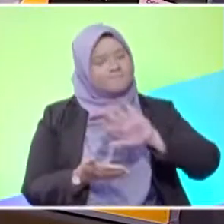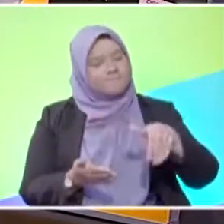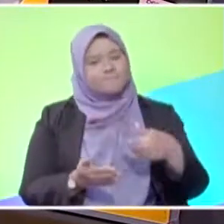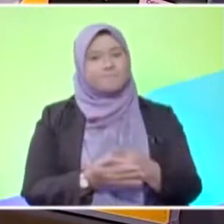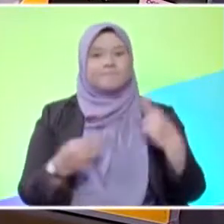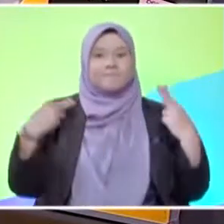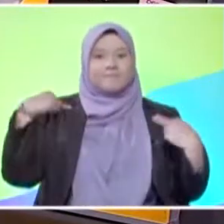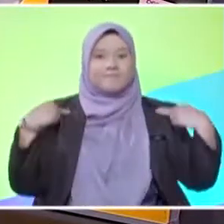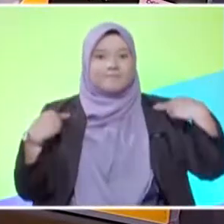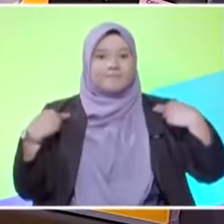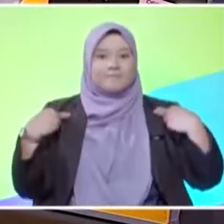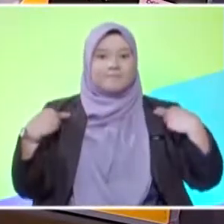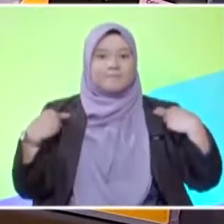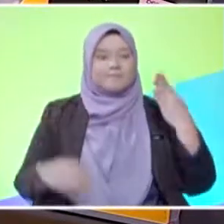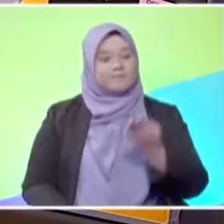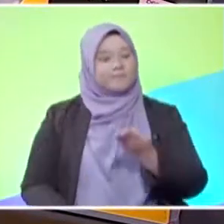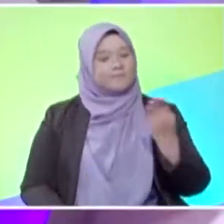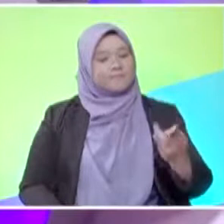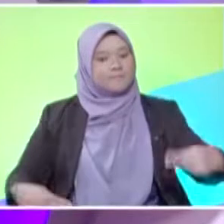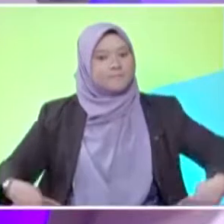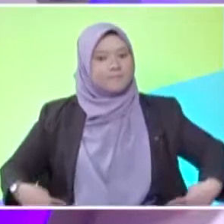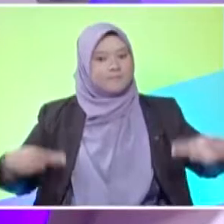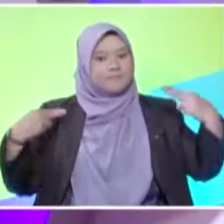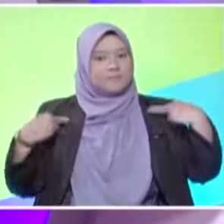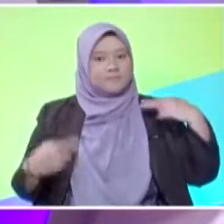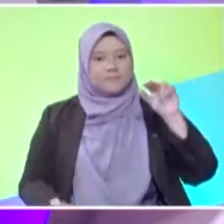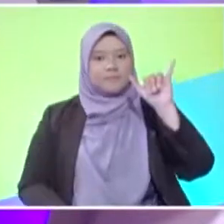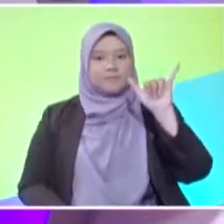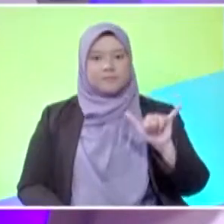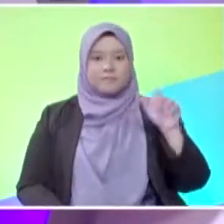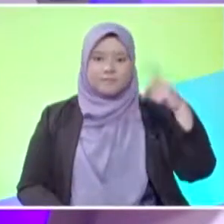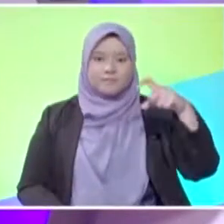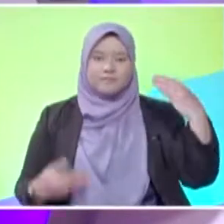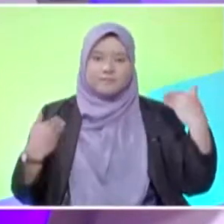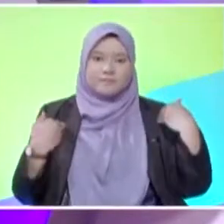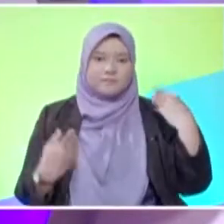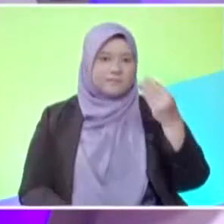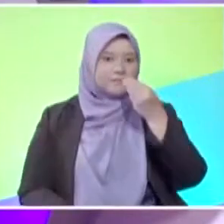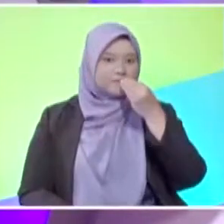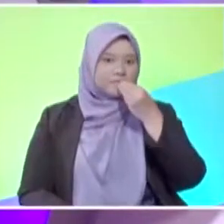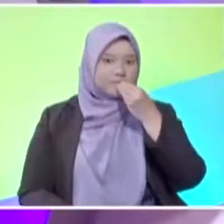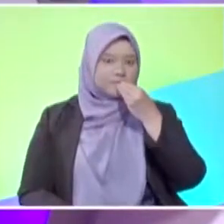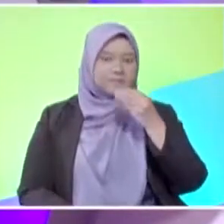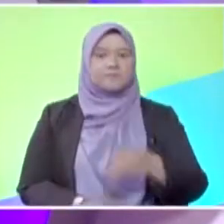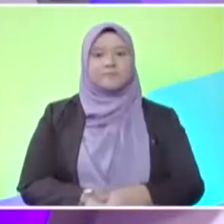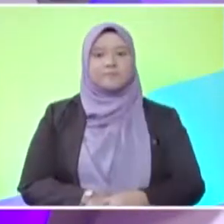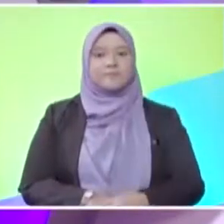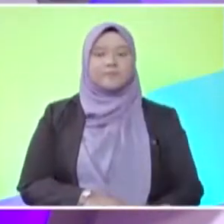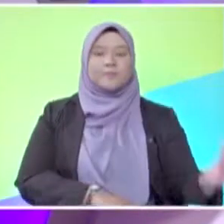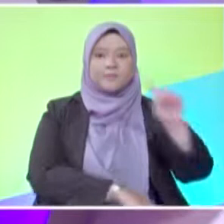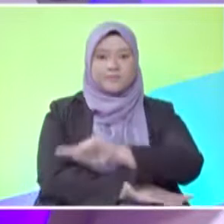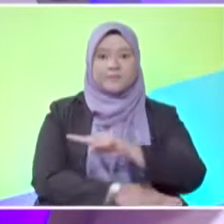hidup setiap benda hidup memerlukan air dan makanan baik jadi kita enggak belajar nih hewan dan